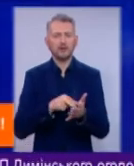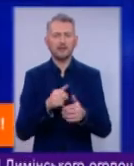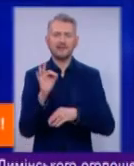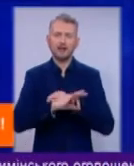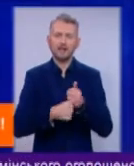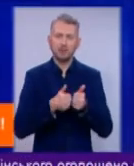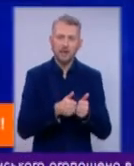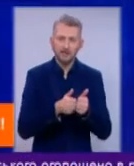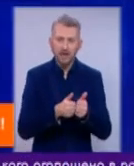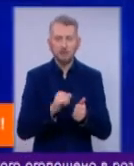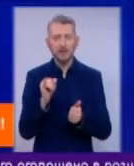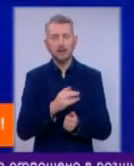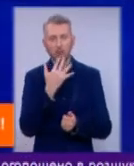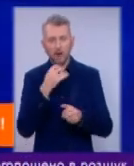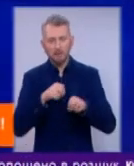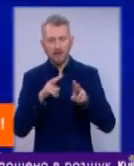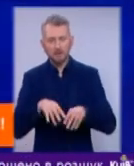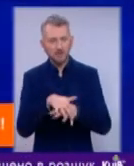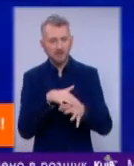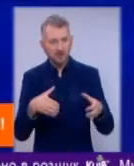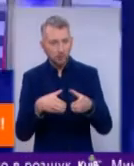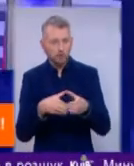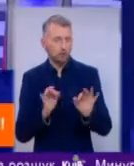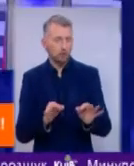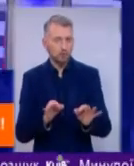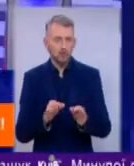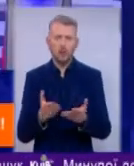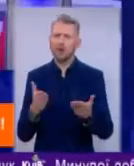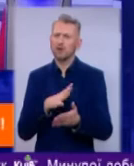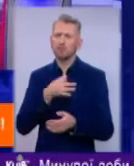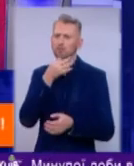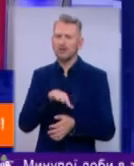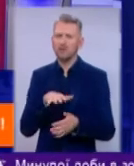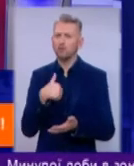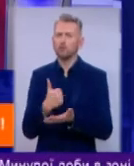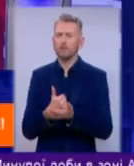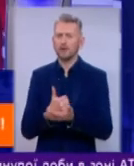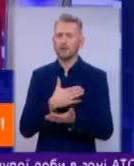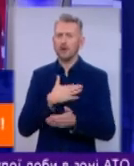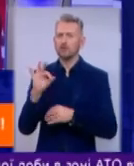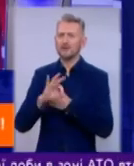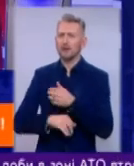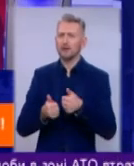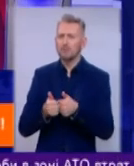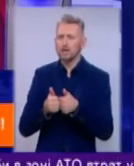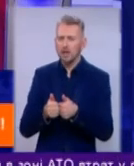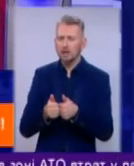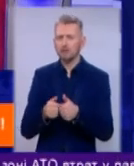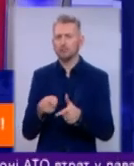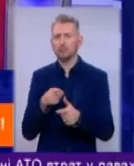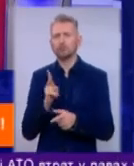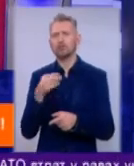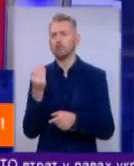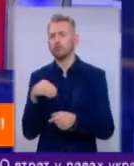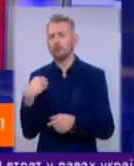так і національним експертним середовищем, безумовно. Які там були претензії основні наших західних партнерів чи кредиторів до